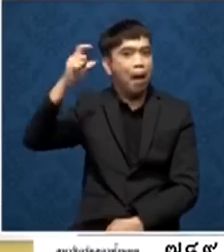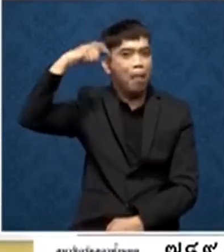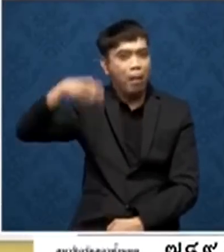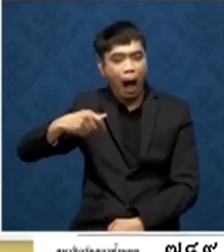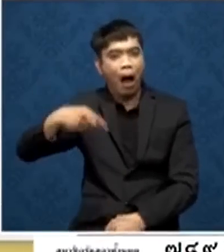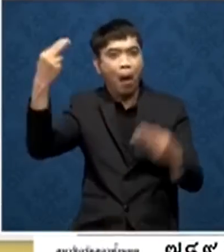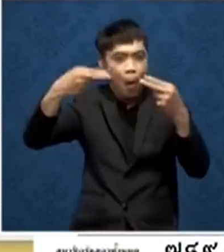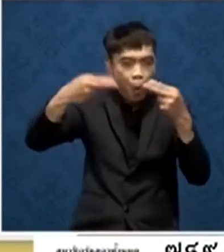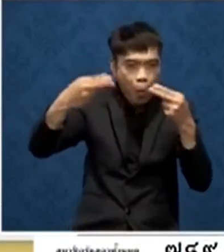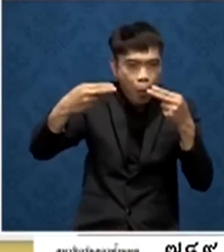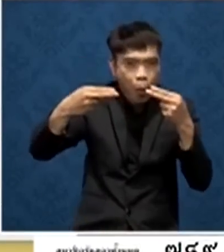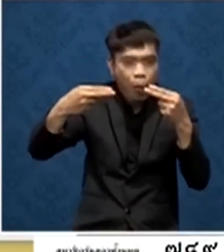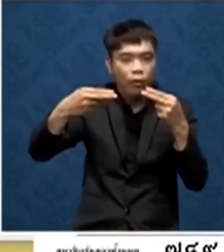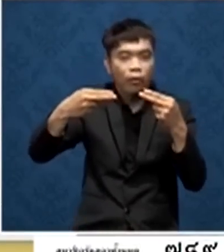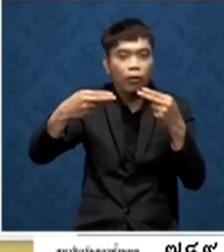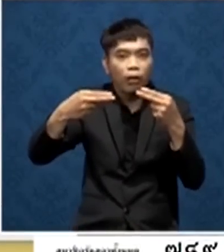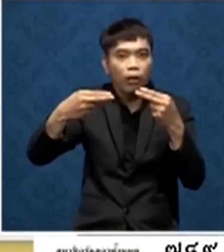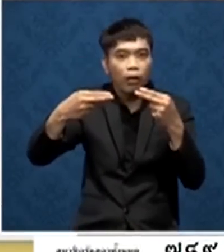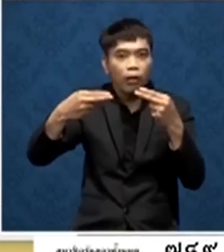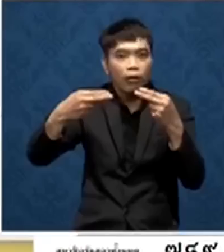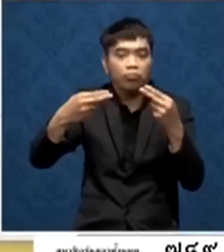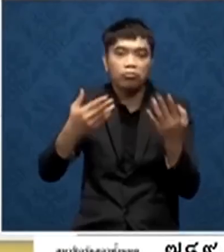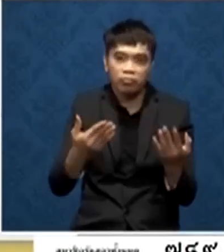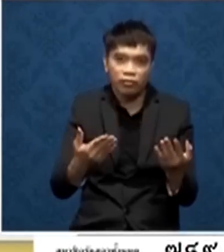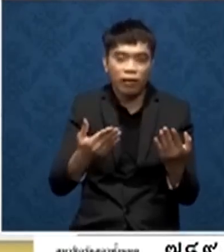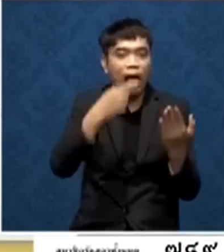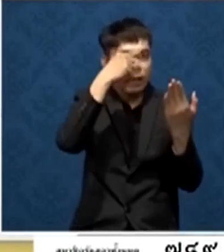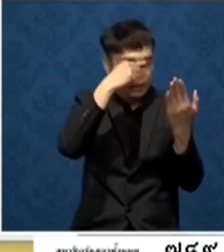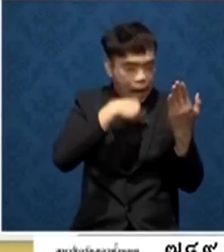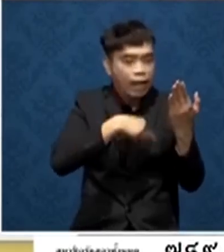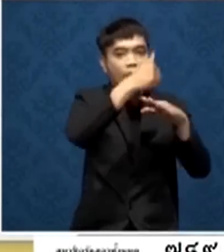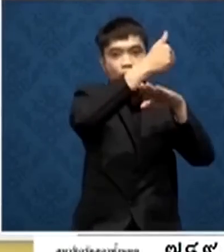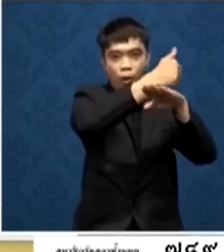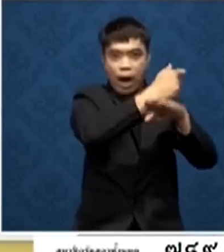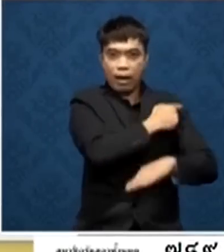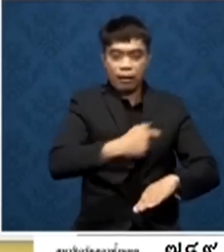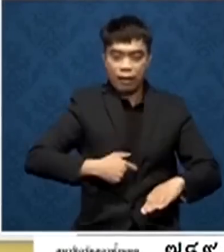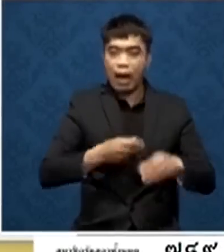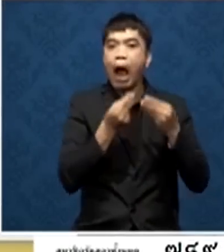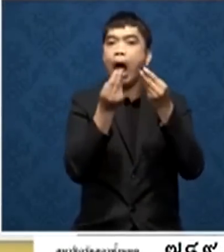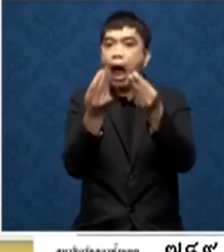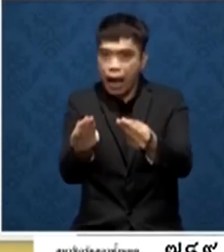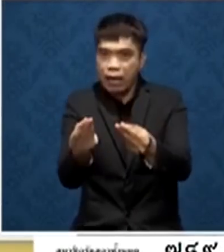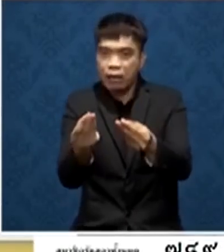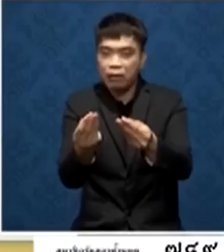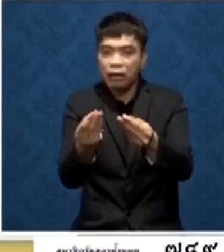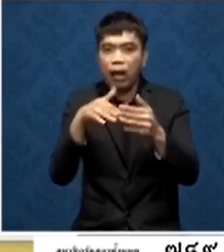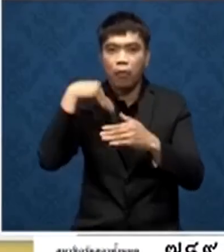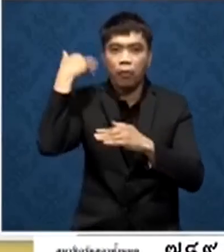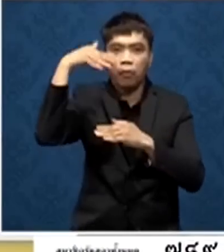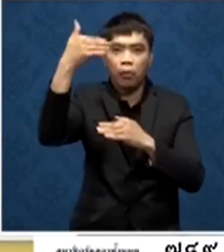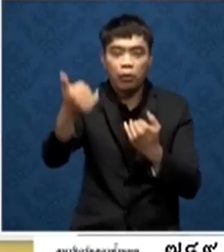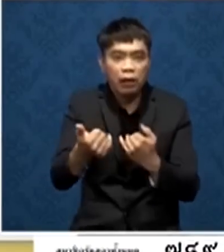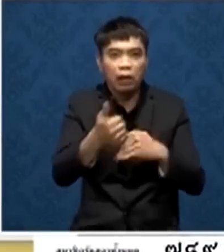แต่อะไรครับท่านขอให้อยู่อยู่ไปอยู่มาไอ้ลูกหลานคนอาศัยจะไล่ลูกหลานเจ้าของบ้านมันอะไรกันผม